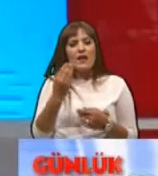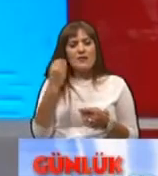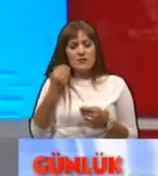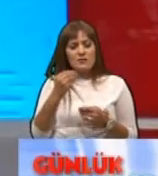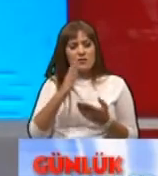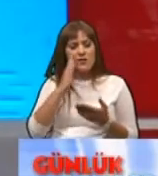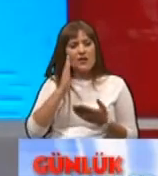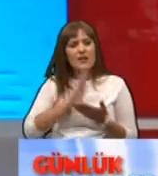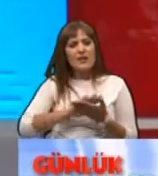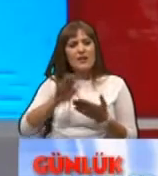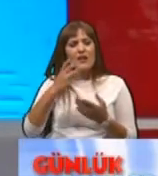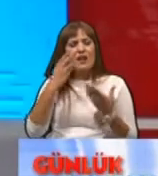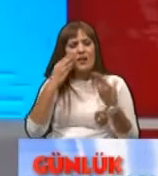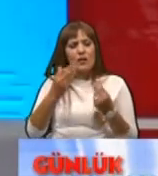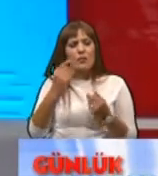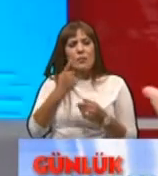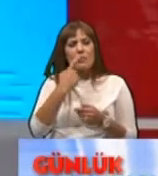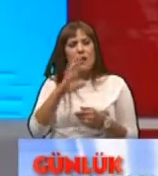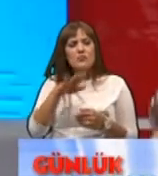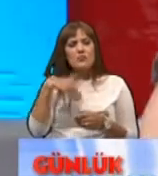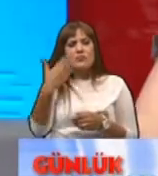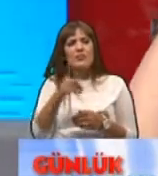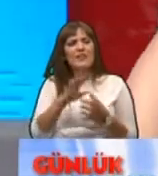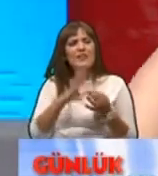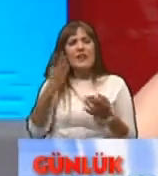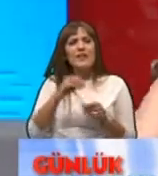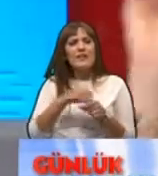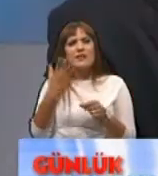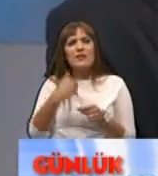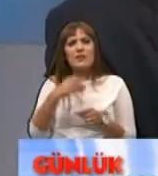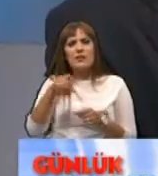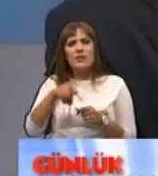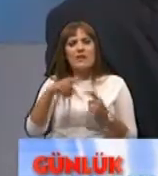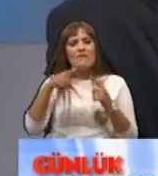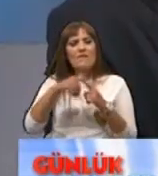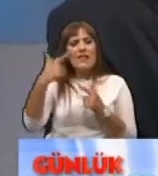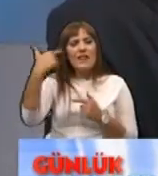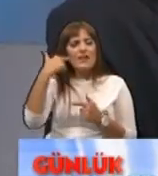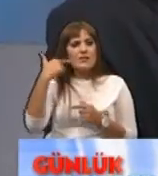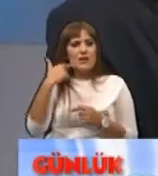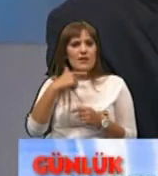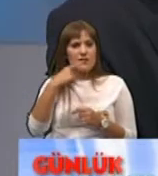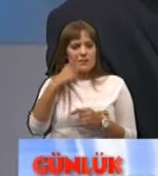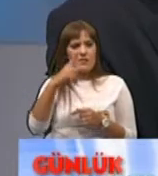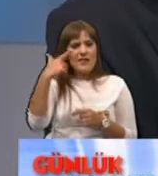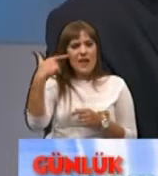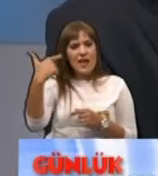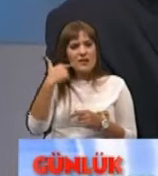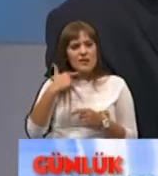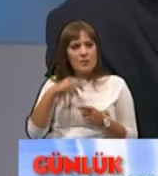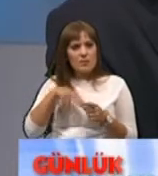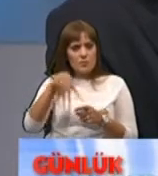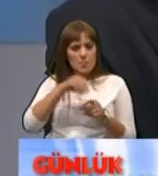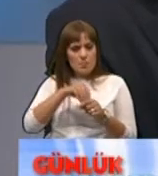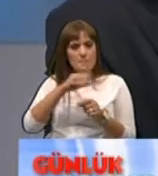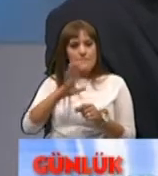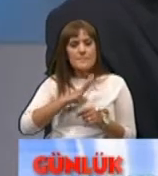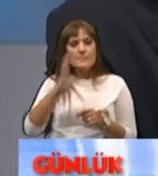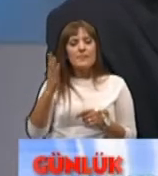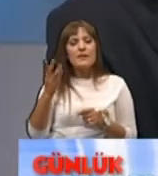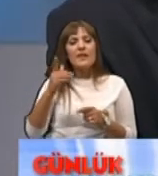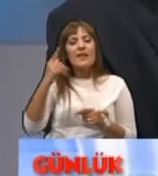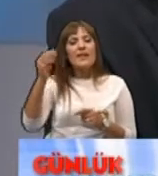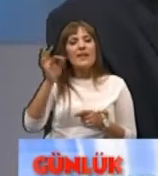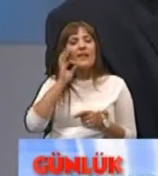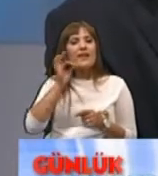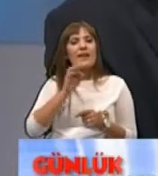deforme olmuşsa cilt belli bir yaştan sonra. Tabii nedir ki. Bunu? Nasıl dediğim gibi fraksiyonel lazer dediğimiz bir lazer yöntemi var. Daha iyi